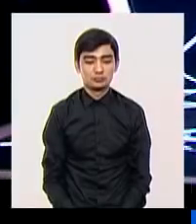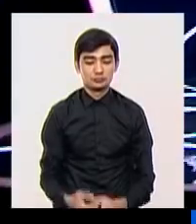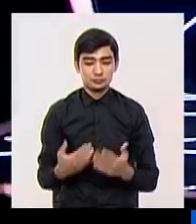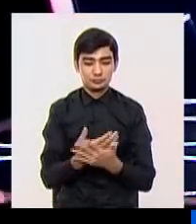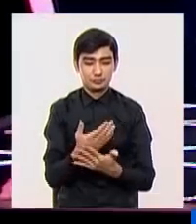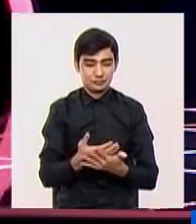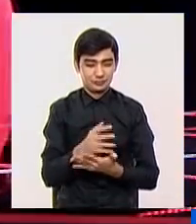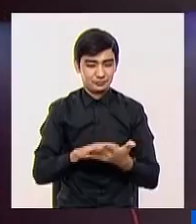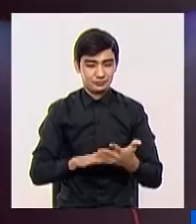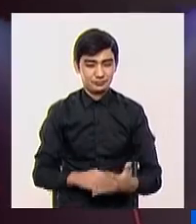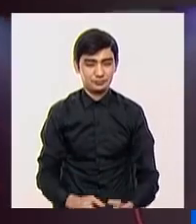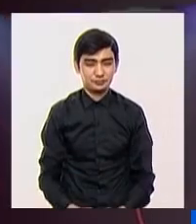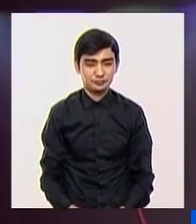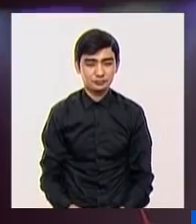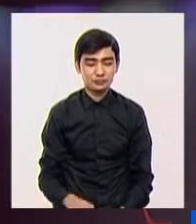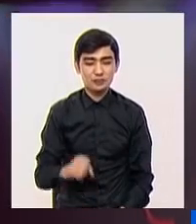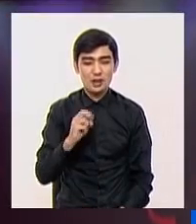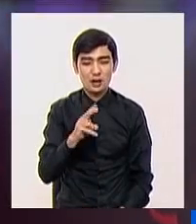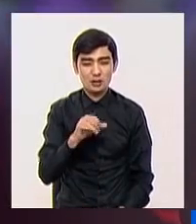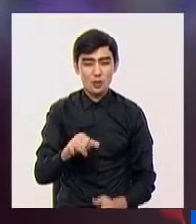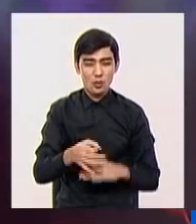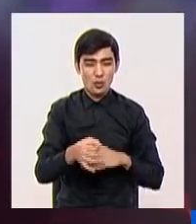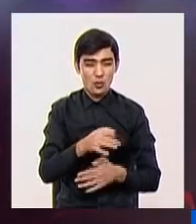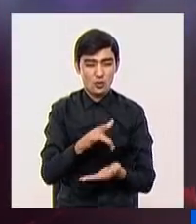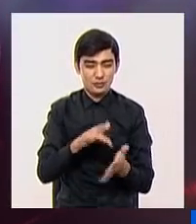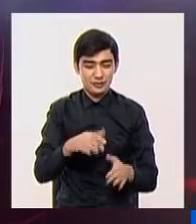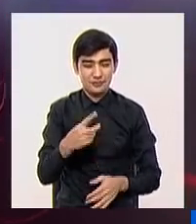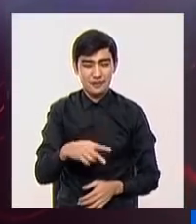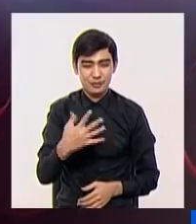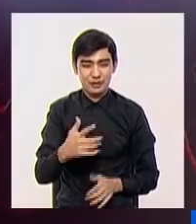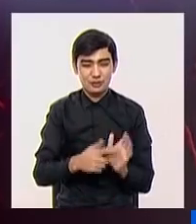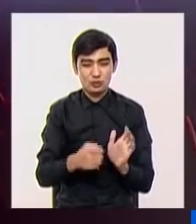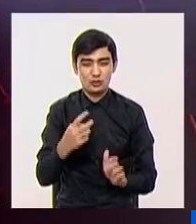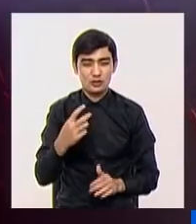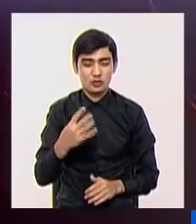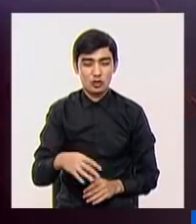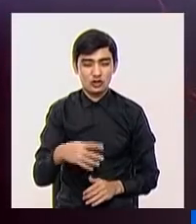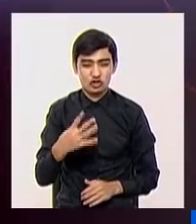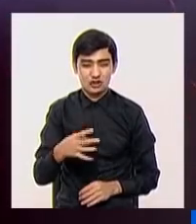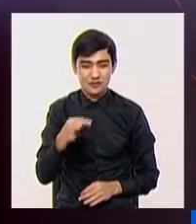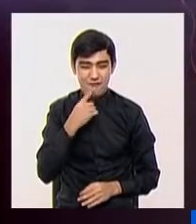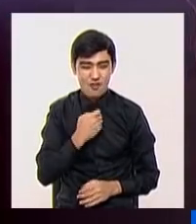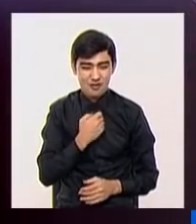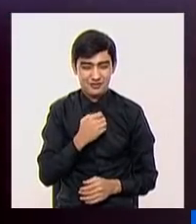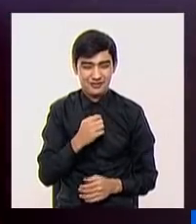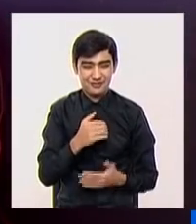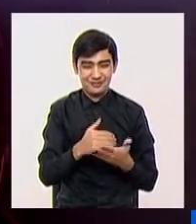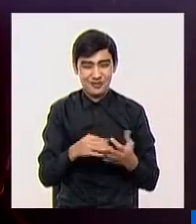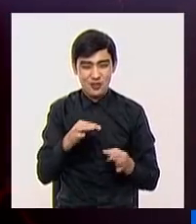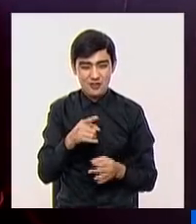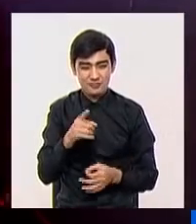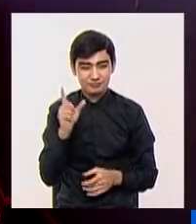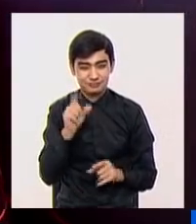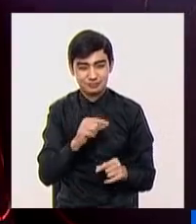Тікелей эфирде информбюро. Ақтау қаласындағы 25-744 әскери бөліміне отан алдындағы борышын өтеуге барып, үйіне